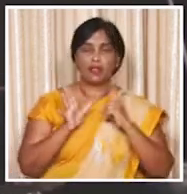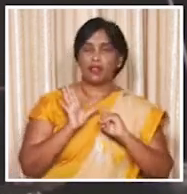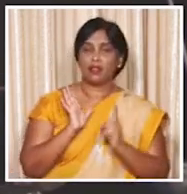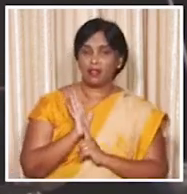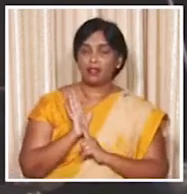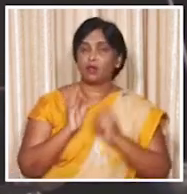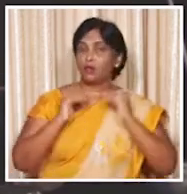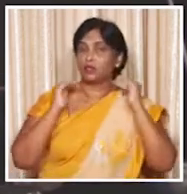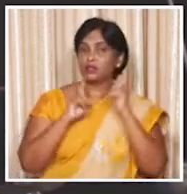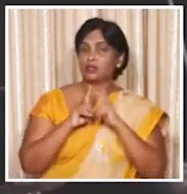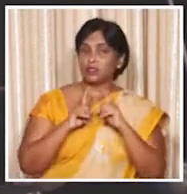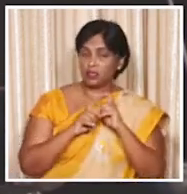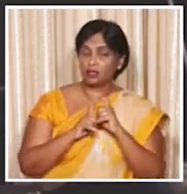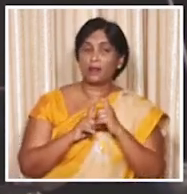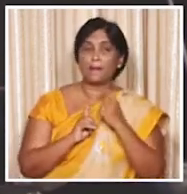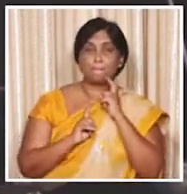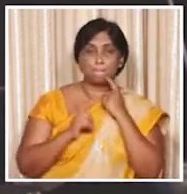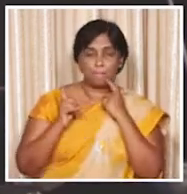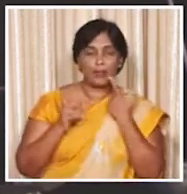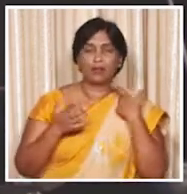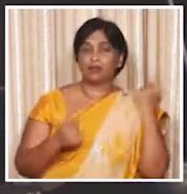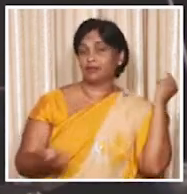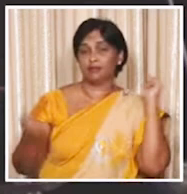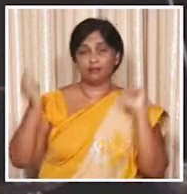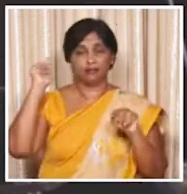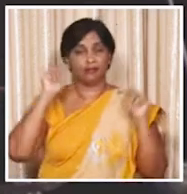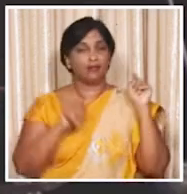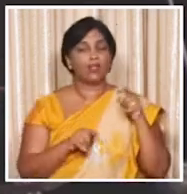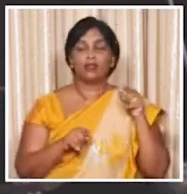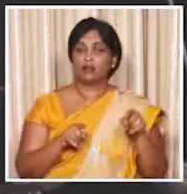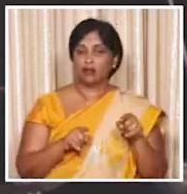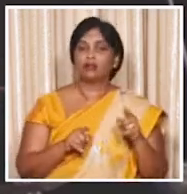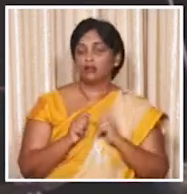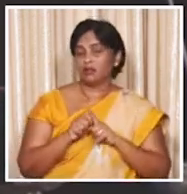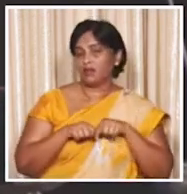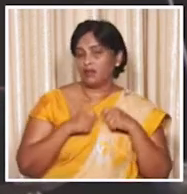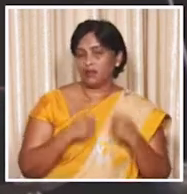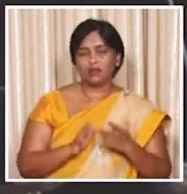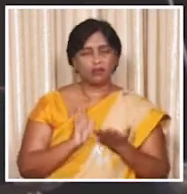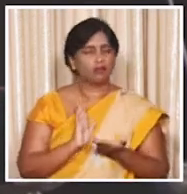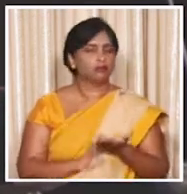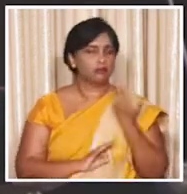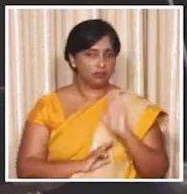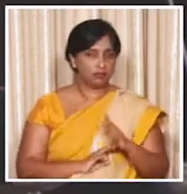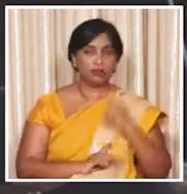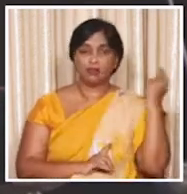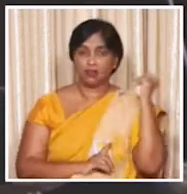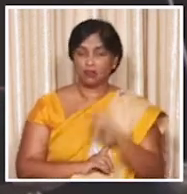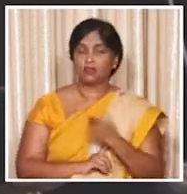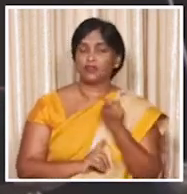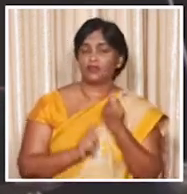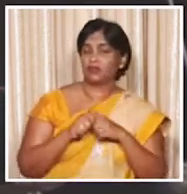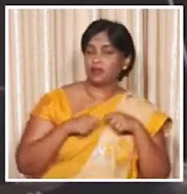வேண்டிய மரகமக்கும் வர வேண்டிய நீண்ட தூரங்கள் உண்டு. அதுக்கான பொருட்செலவு போக்குவரத்து இந்த காலம் சமாளிக்க முடியாமல் இருக்கிறது. ஆனால்